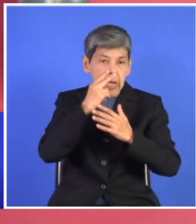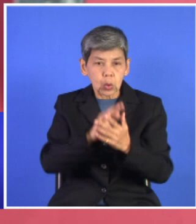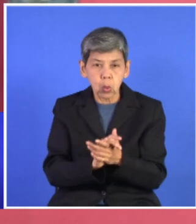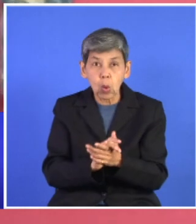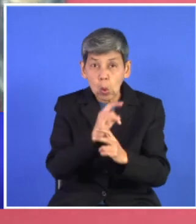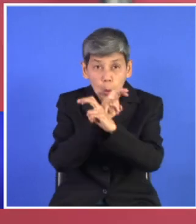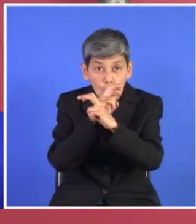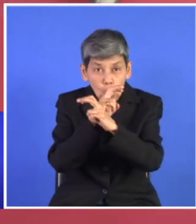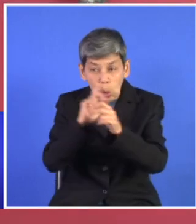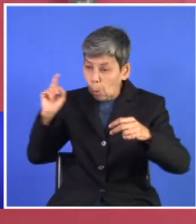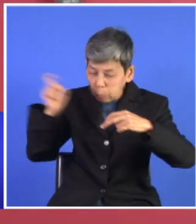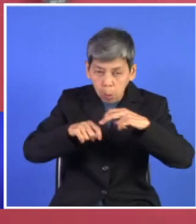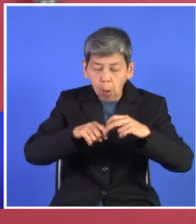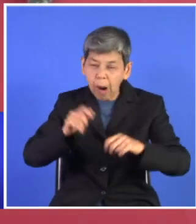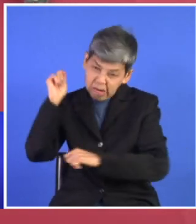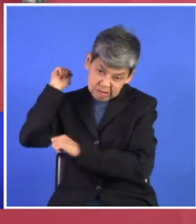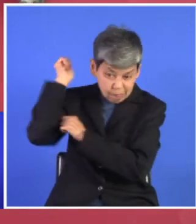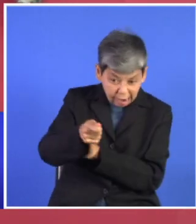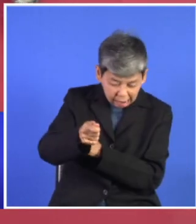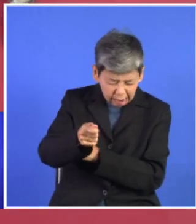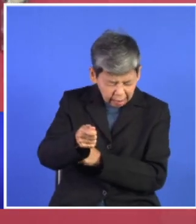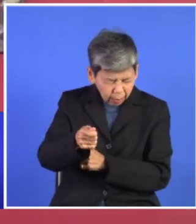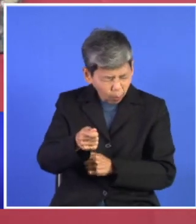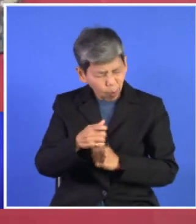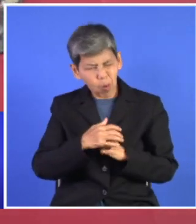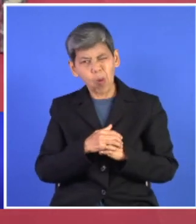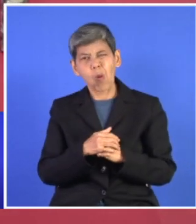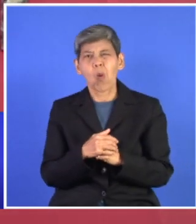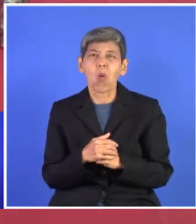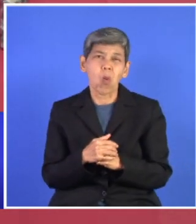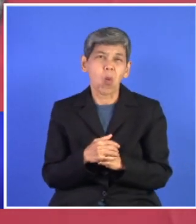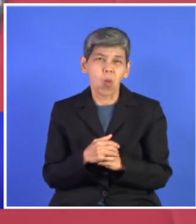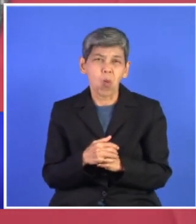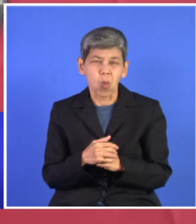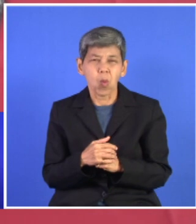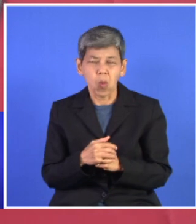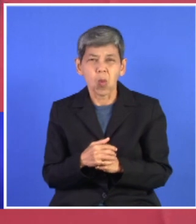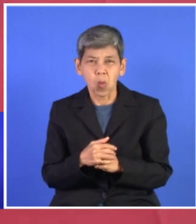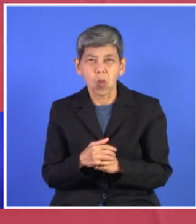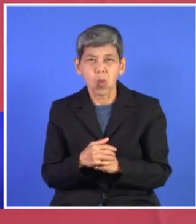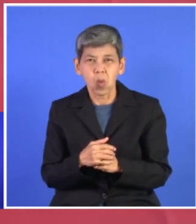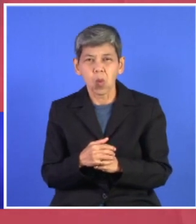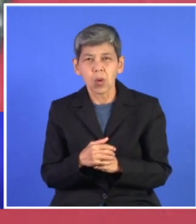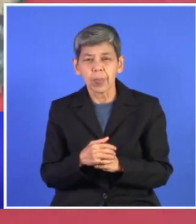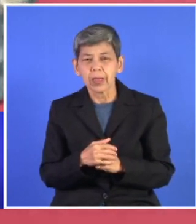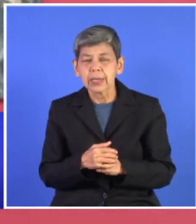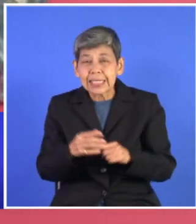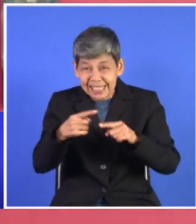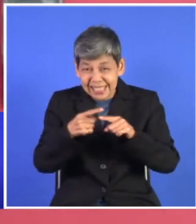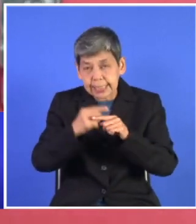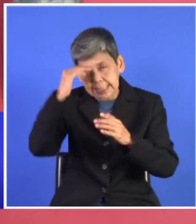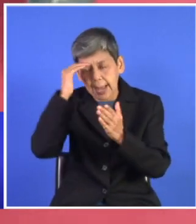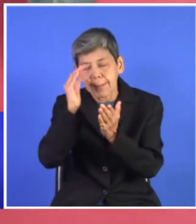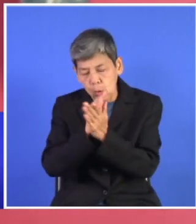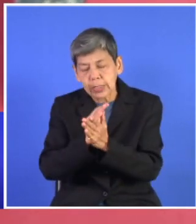ดูกนี่เป็นไปได้นะ แสดงว่าเจาะเลย ค่ะ คุณเป็นบาดทะยักนั่นน่ะ เป็นสนิมเคลอะด้วยนะคะคือคนเจ็บเนี่ยคือคุณตำ